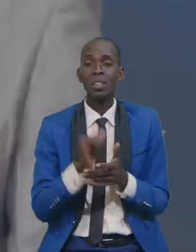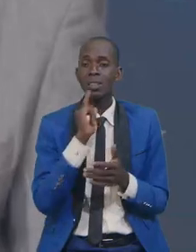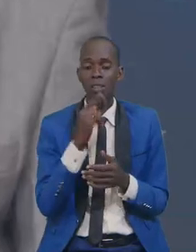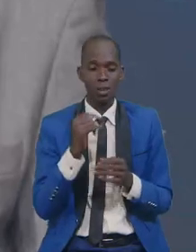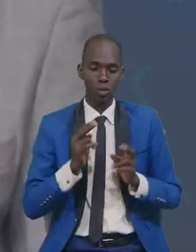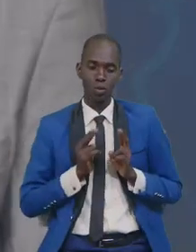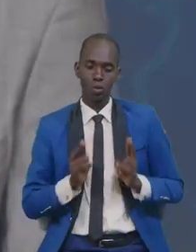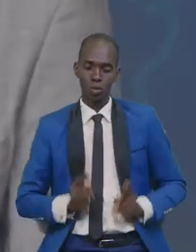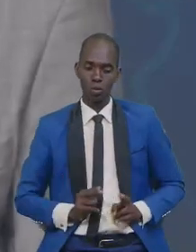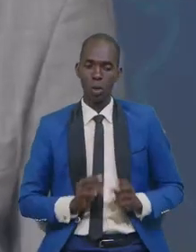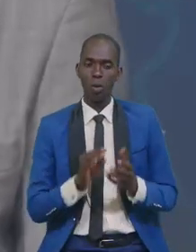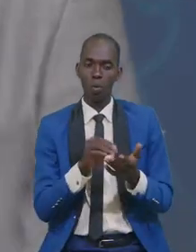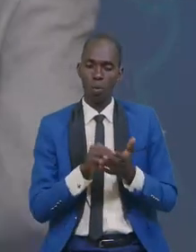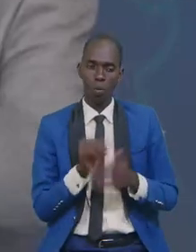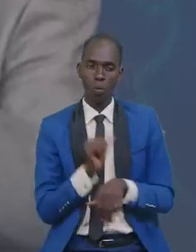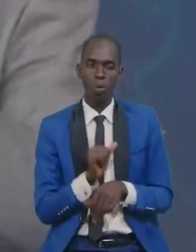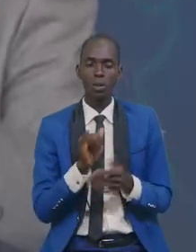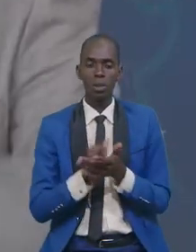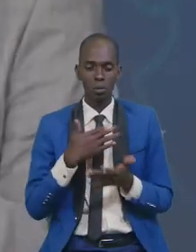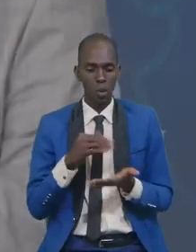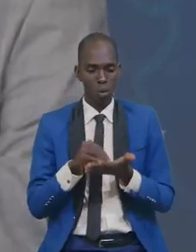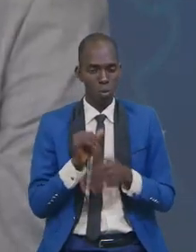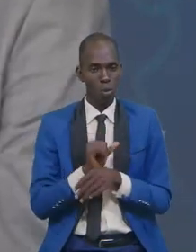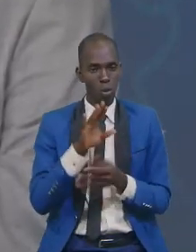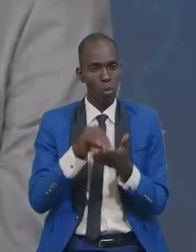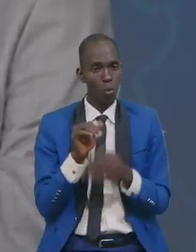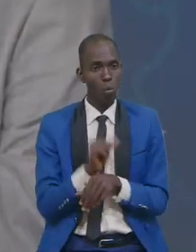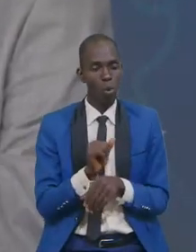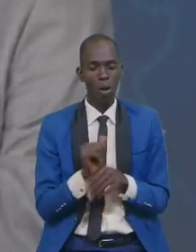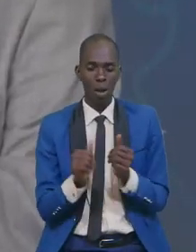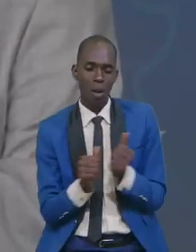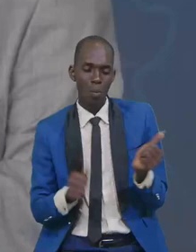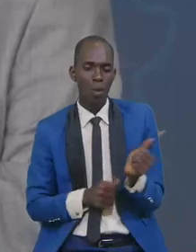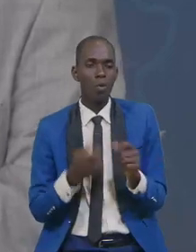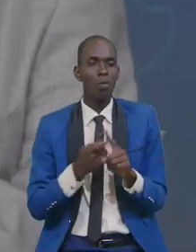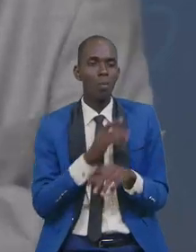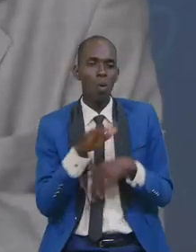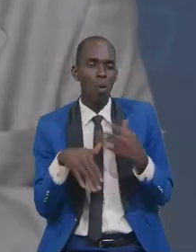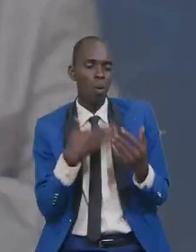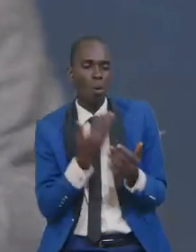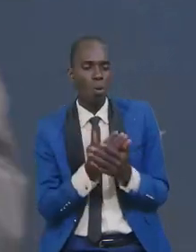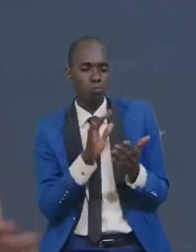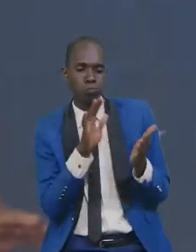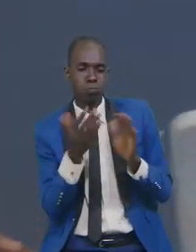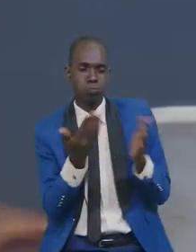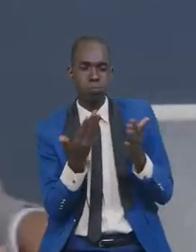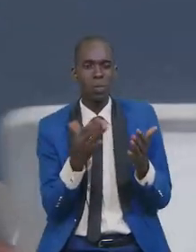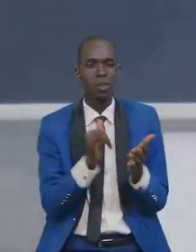Ça, c'est le rôle humain. C'est ton rôle, c'est mon rôle. Abstenez-vous de toute espèce de